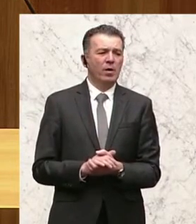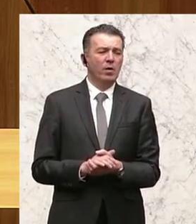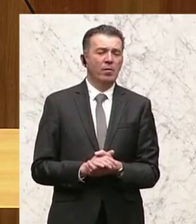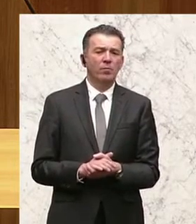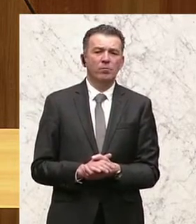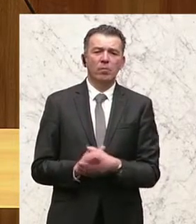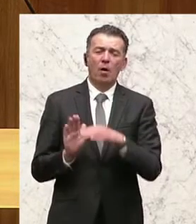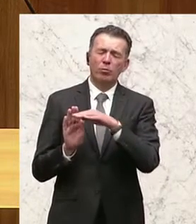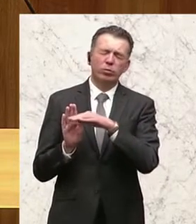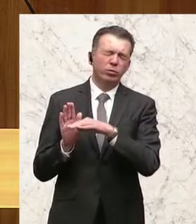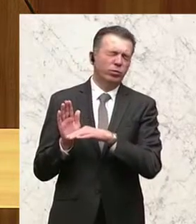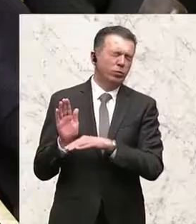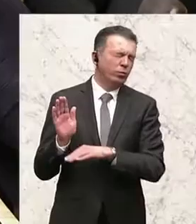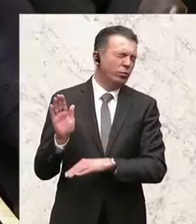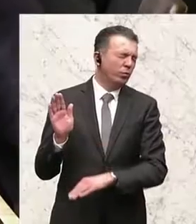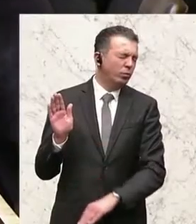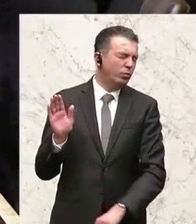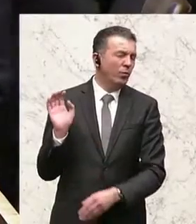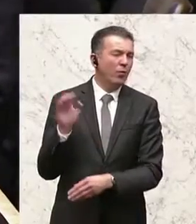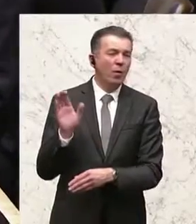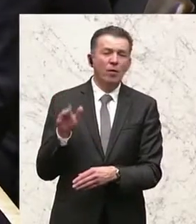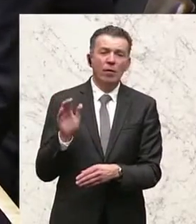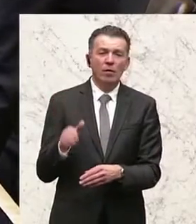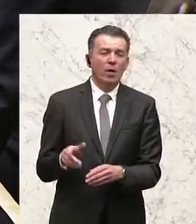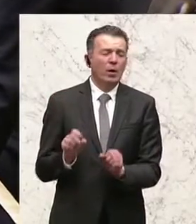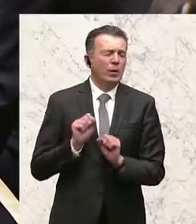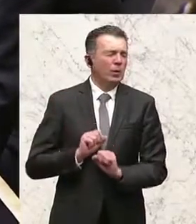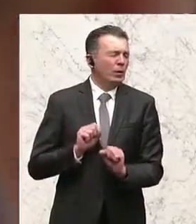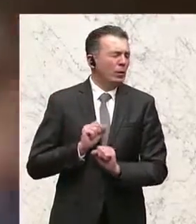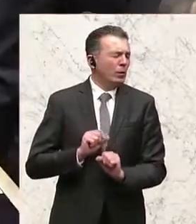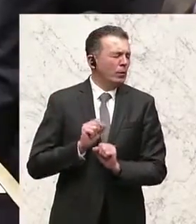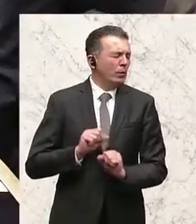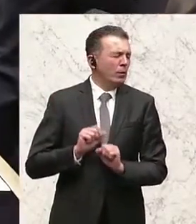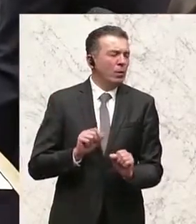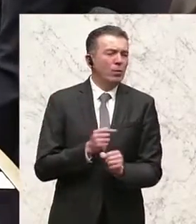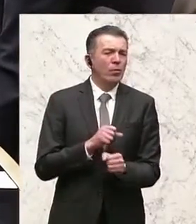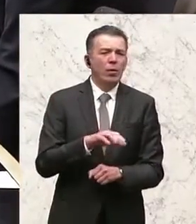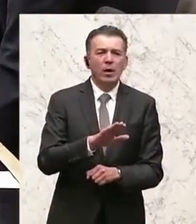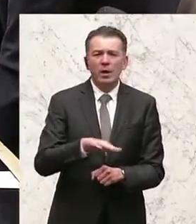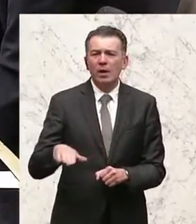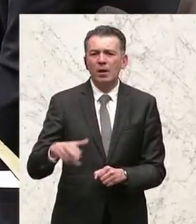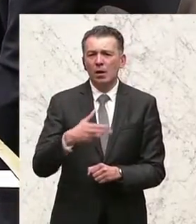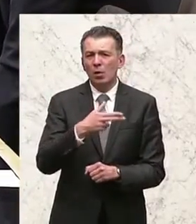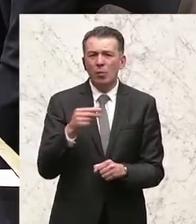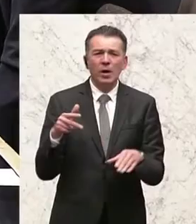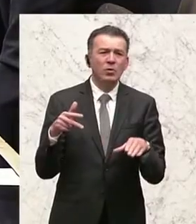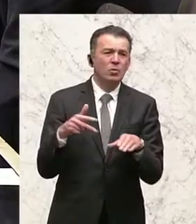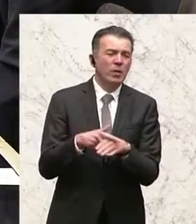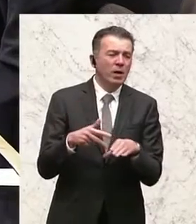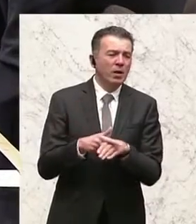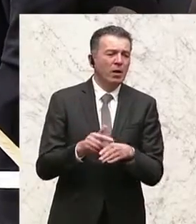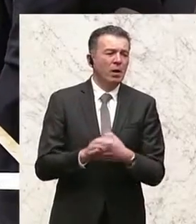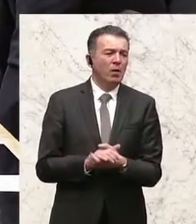Die Auflistung einzelner Vorwürfe ist kaum zu ertragen. Kinder und Menschen mit